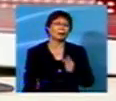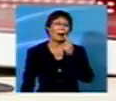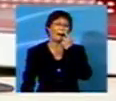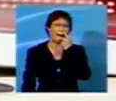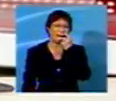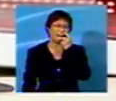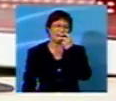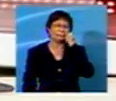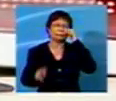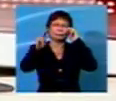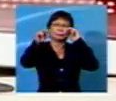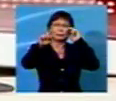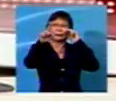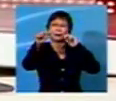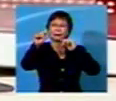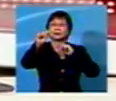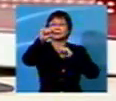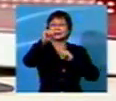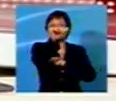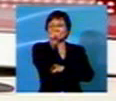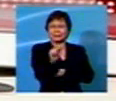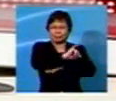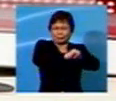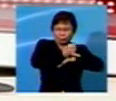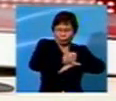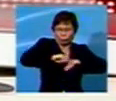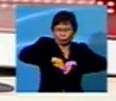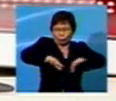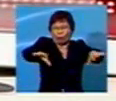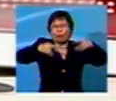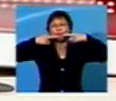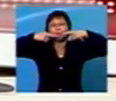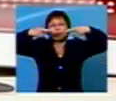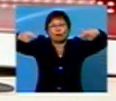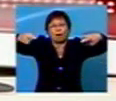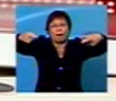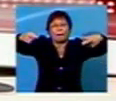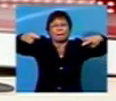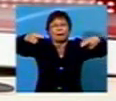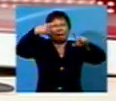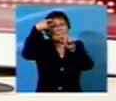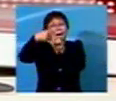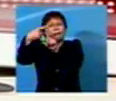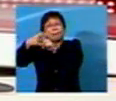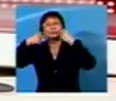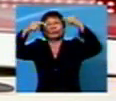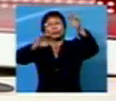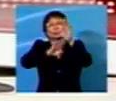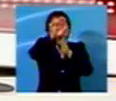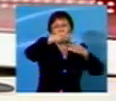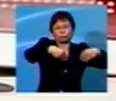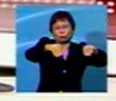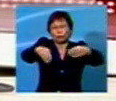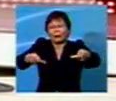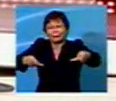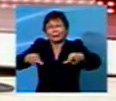avias naz Italia sudah berhad pengimport dan pengeda Rasmi masa Rati di Malaysia optimis untuk mencapai pertumbuhan jualan